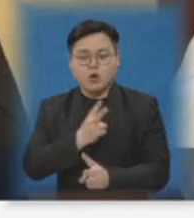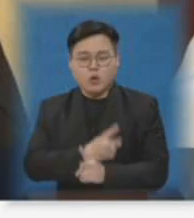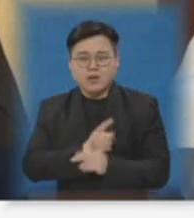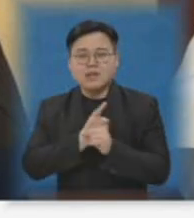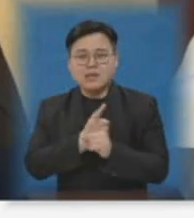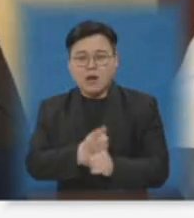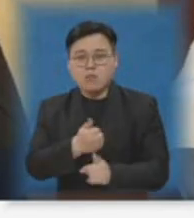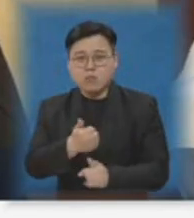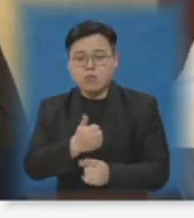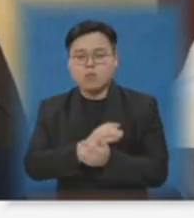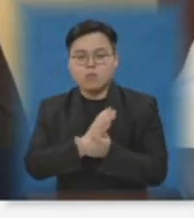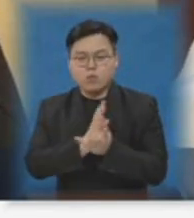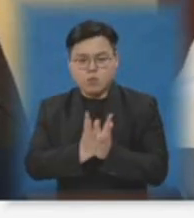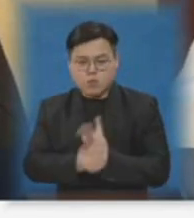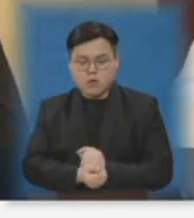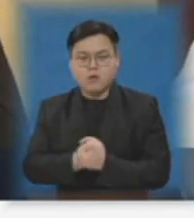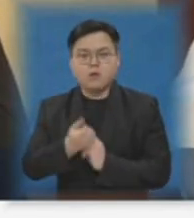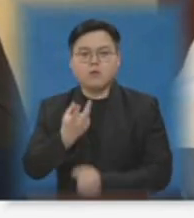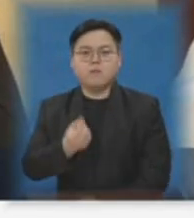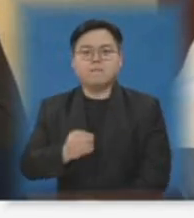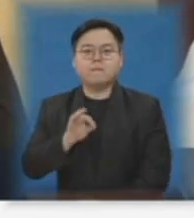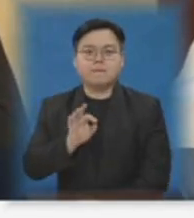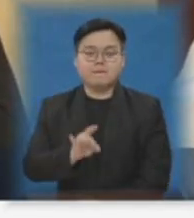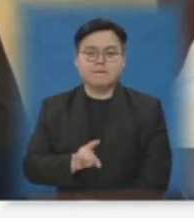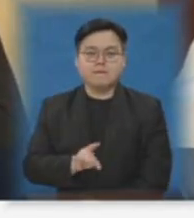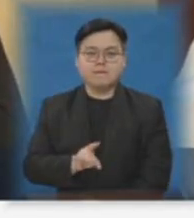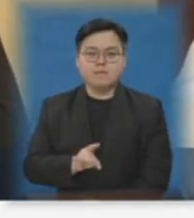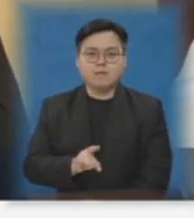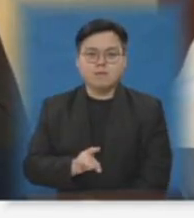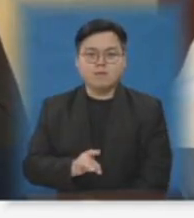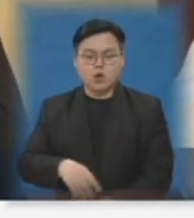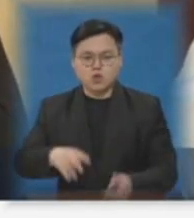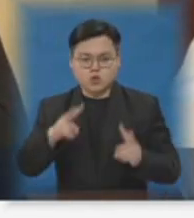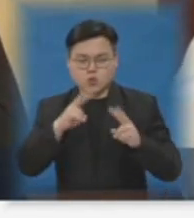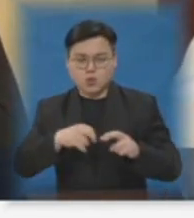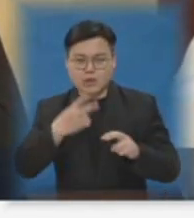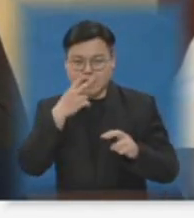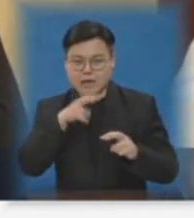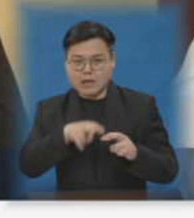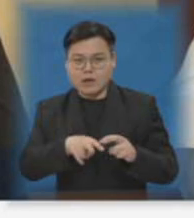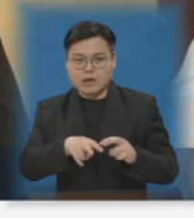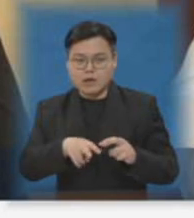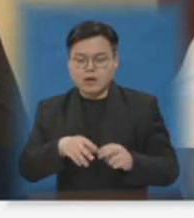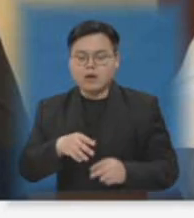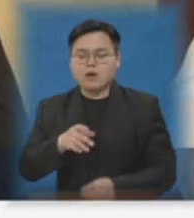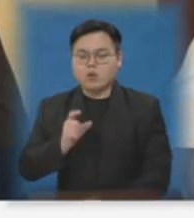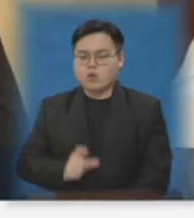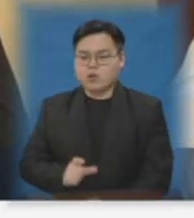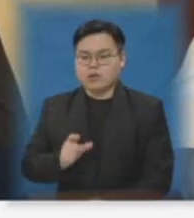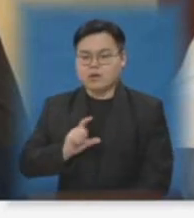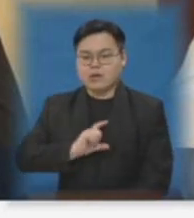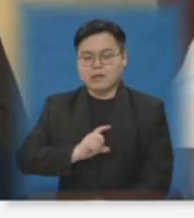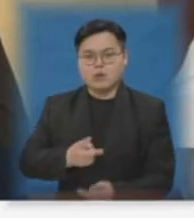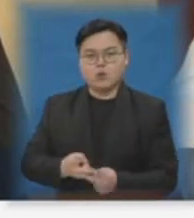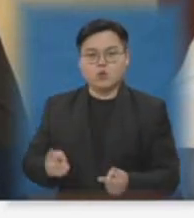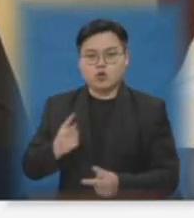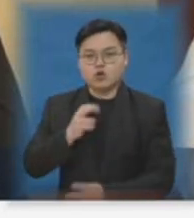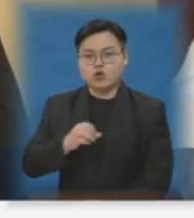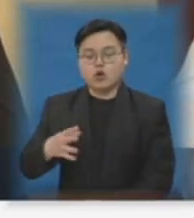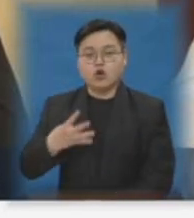боловч эдгээрээс одоо судалгаа хийж үзэхэд манай хамгийн их үндсэн комиссаас 461 дээр